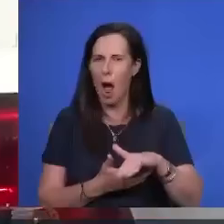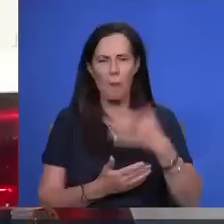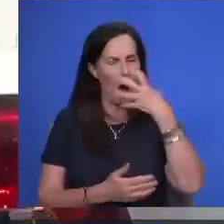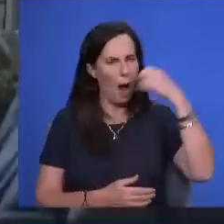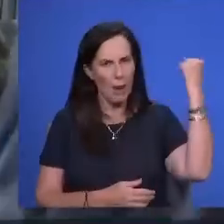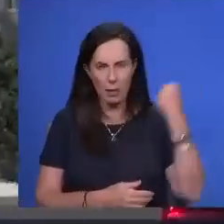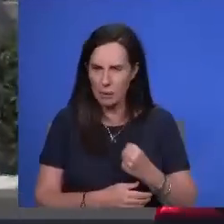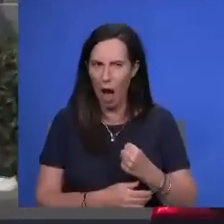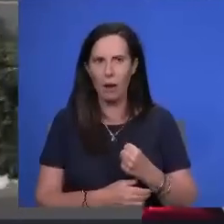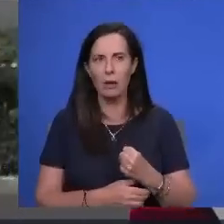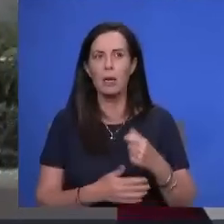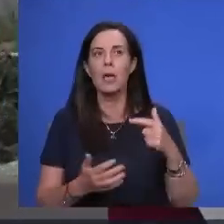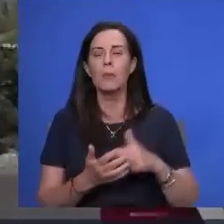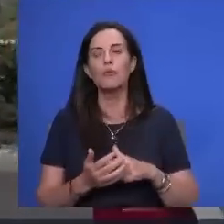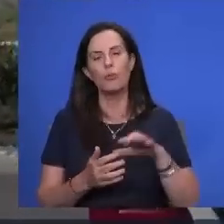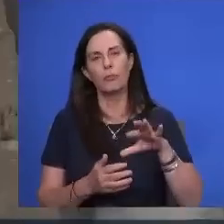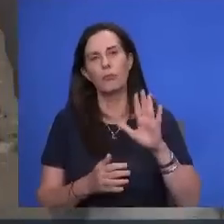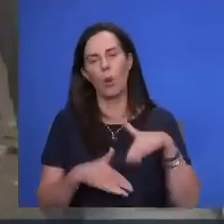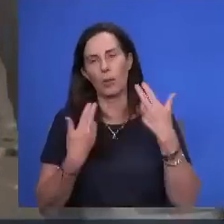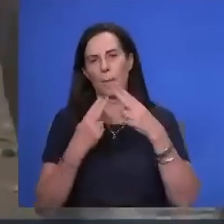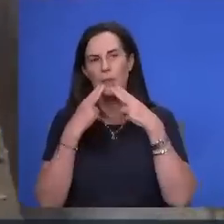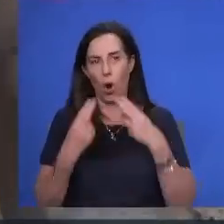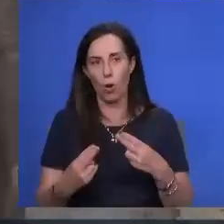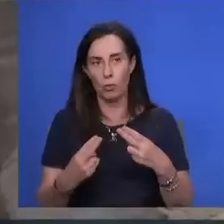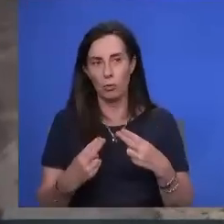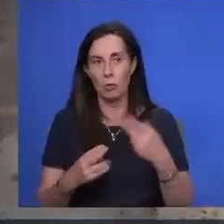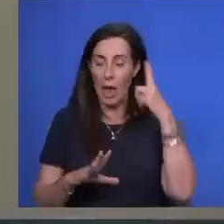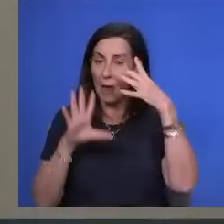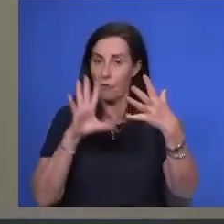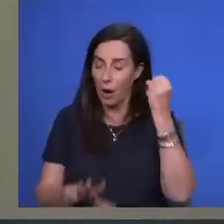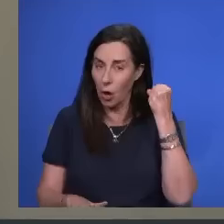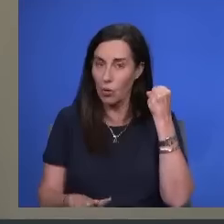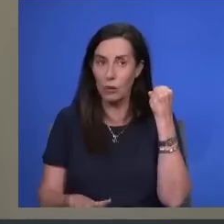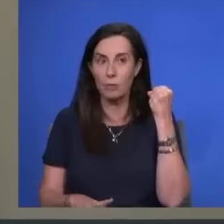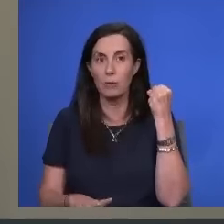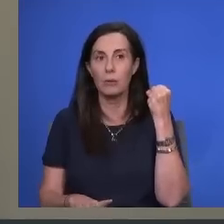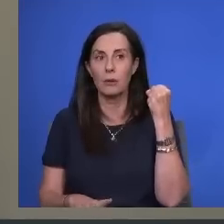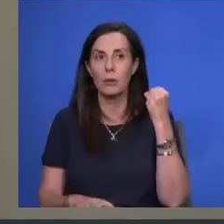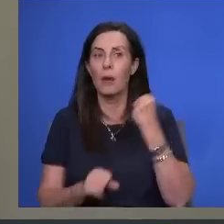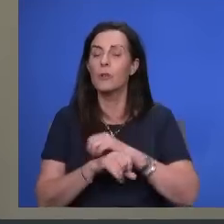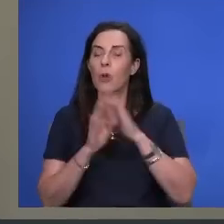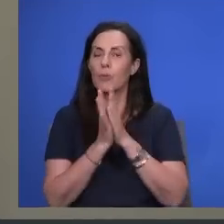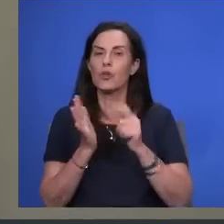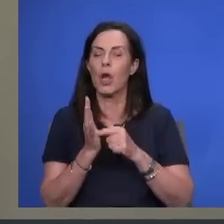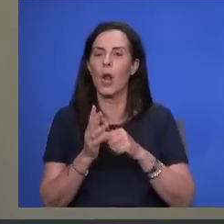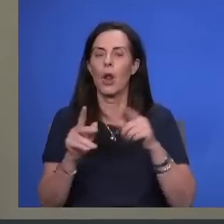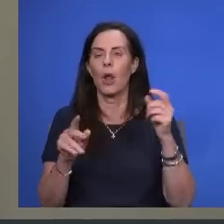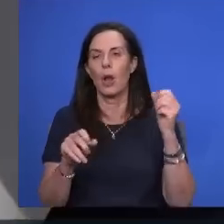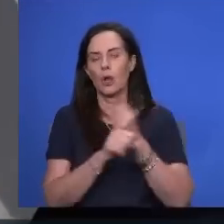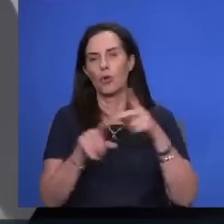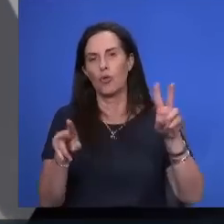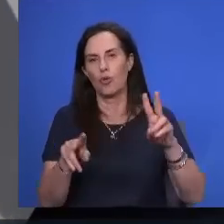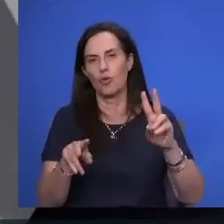קיצוני, כדי שנוכל לתת מענה. הפקנו לקחים, הסקנו מסקנות, ועשינו את הכל כדי לא לחזור על טעויות